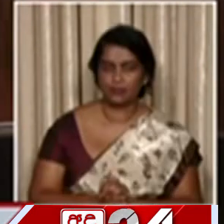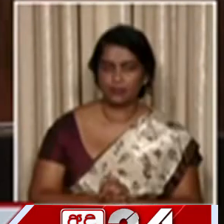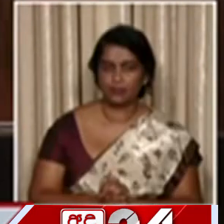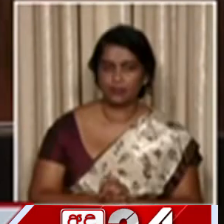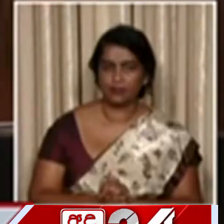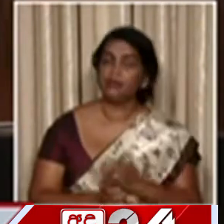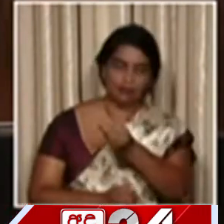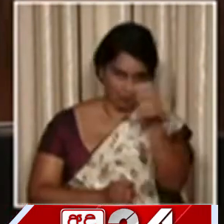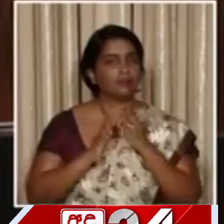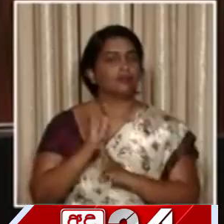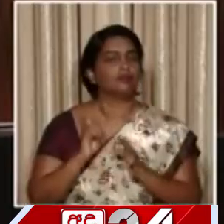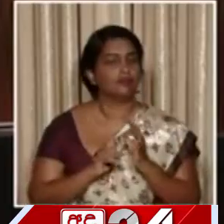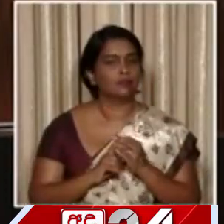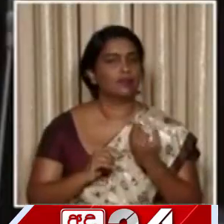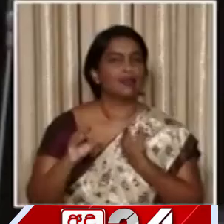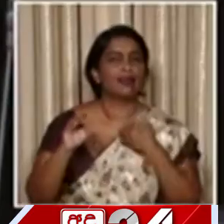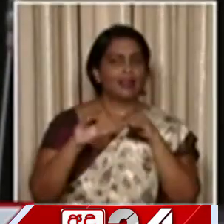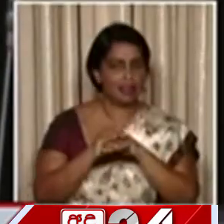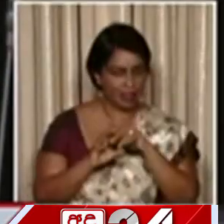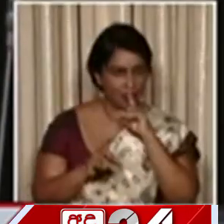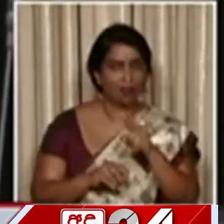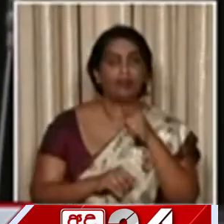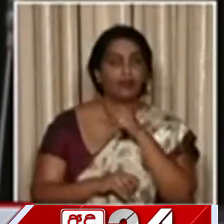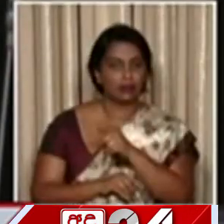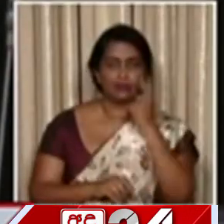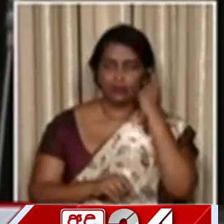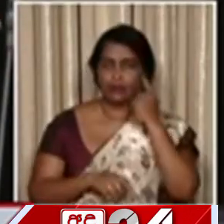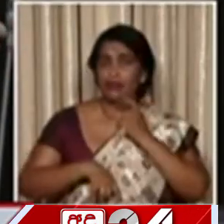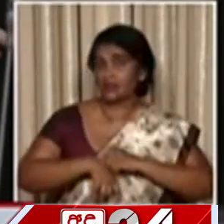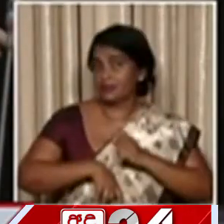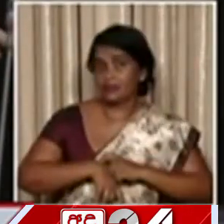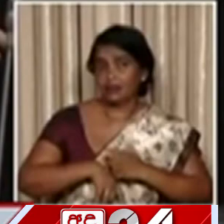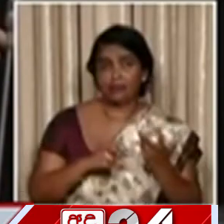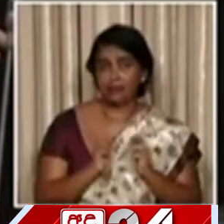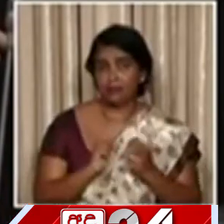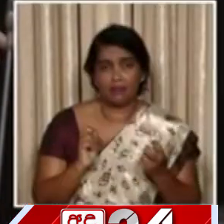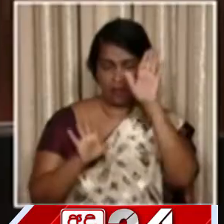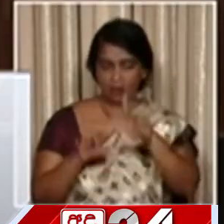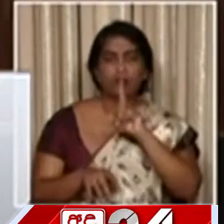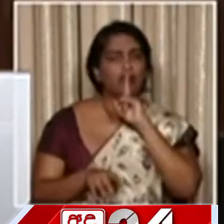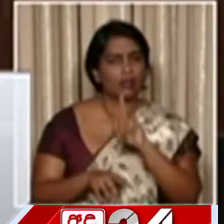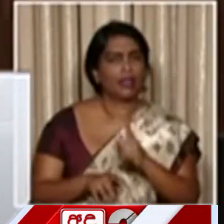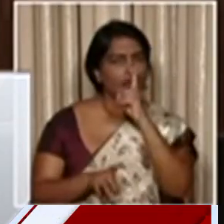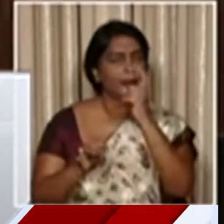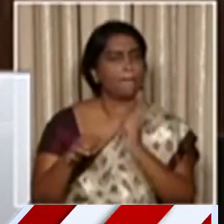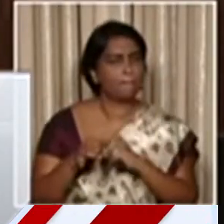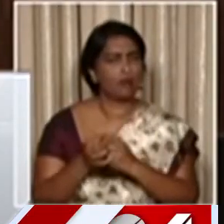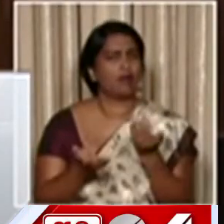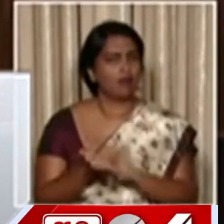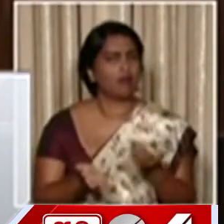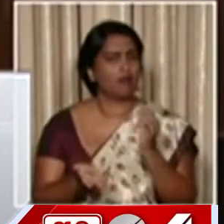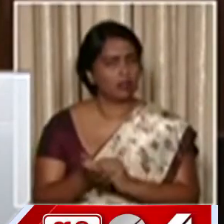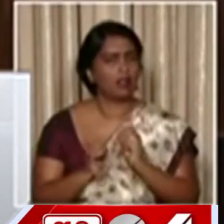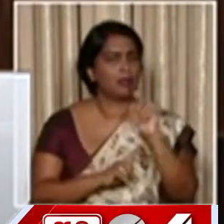රාජ්‍යෙමද දෙන්න සෞඛ්‍යමෙතන මයික් එක මම 23 මෙතුමන්ලත් දන්න මේ කාලය සම්බන්ධව ප්‍රශ්නයක් ගැන කතා කරා එකම ප්‍රශ්නේ හතර වතාවක්